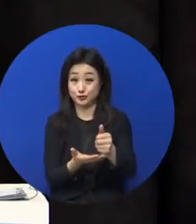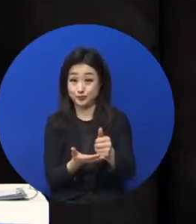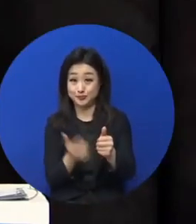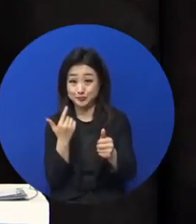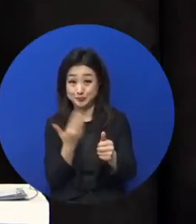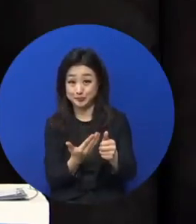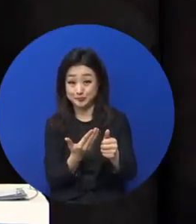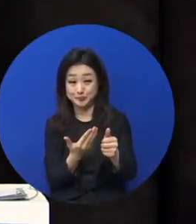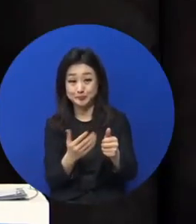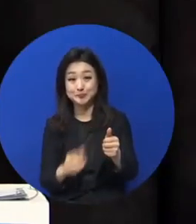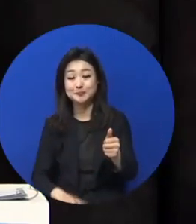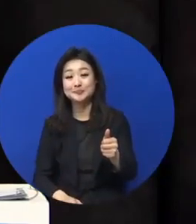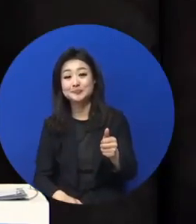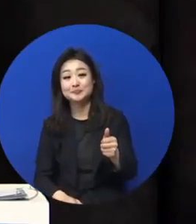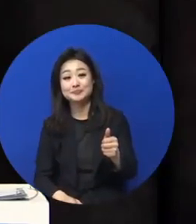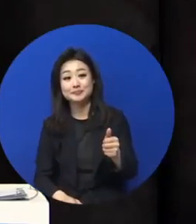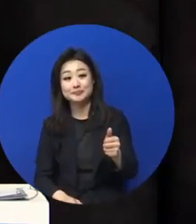하겠습니다. 아,